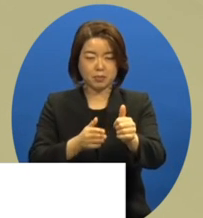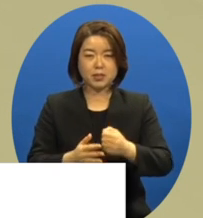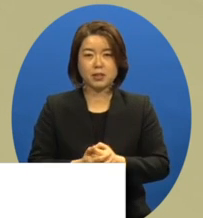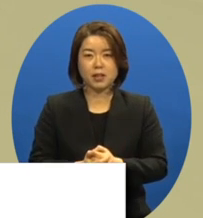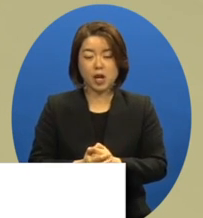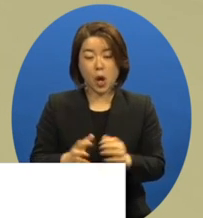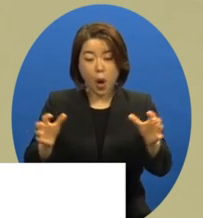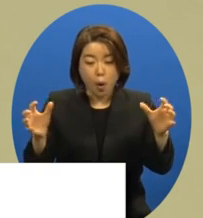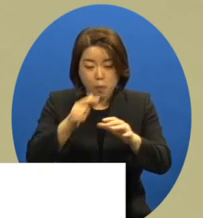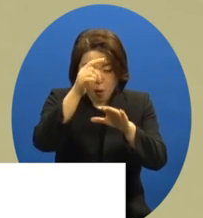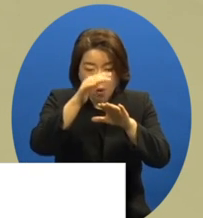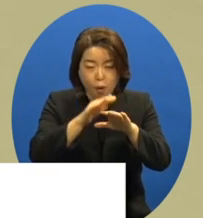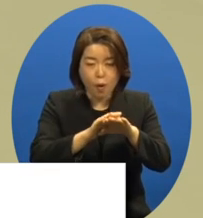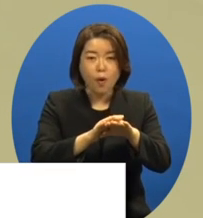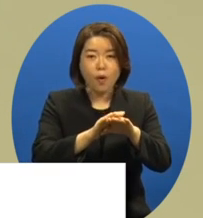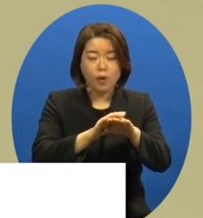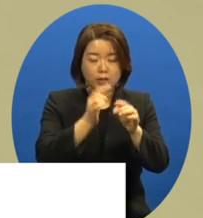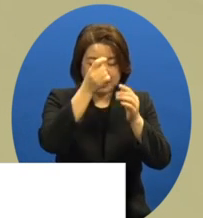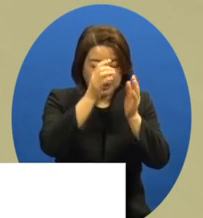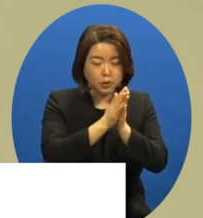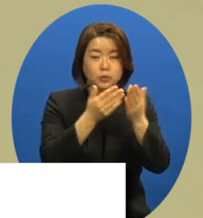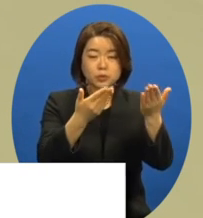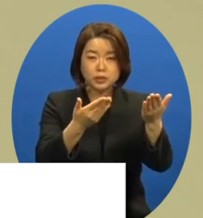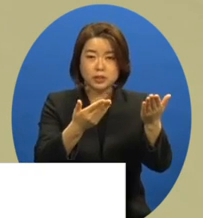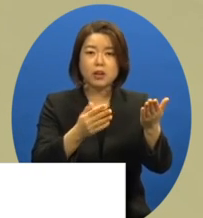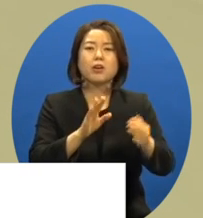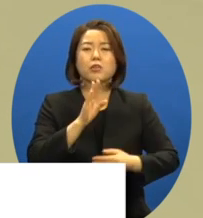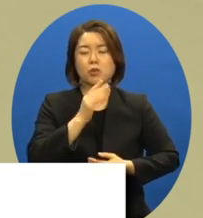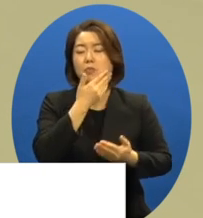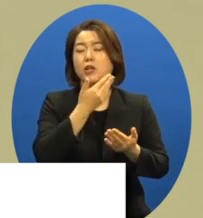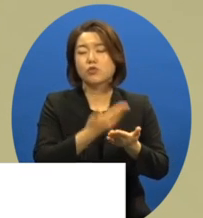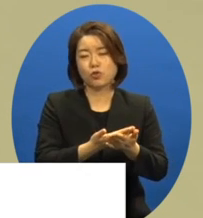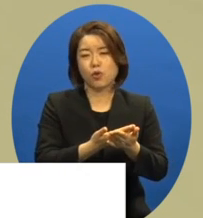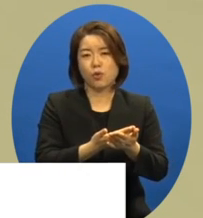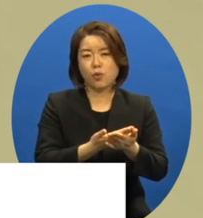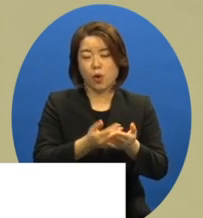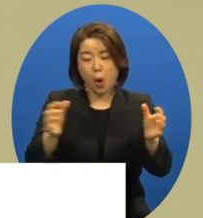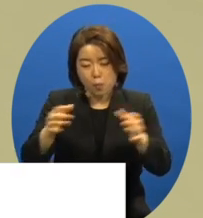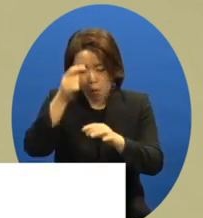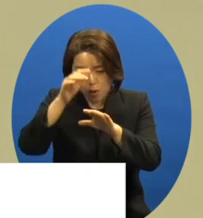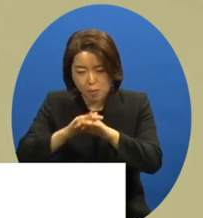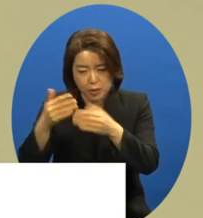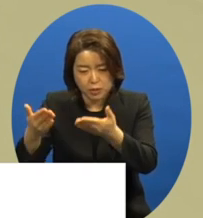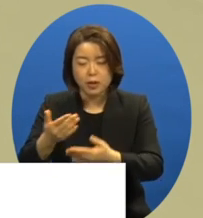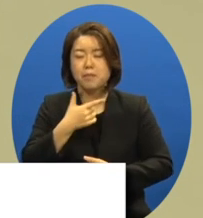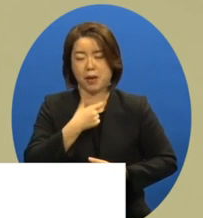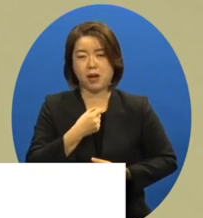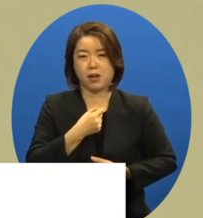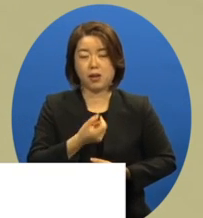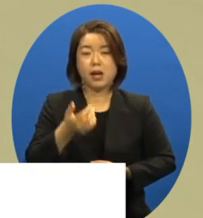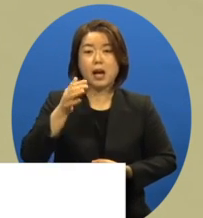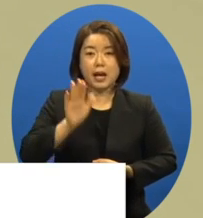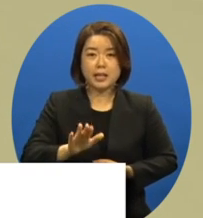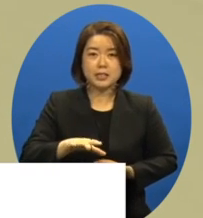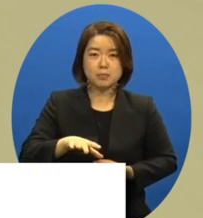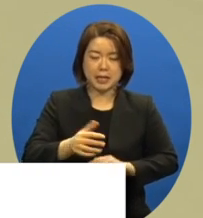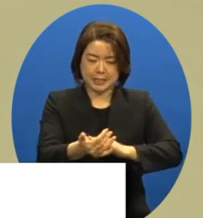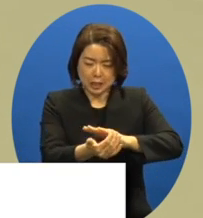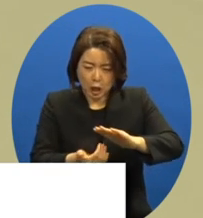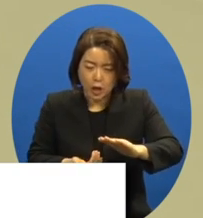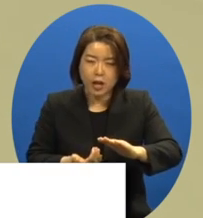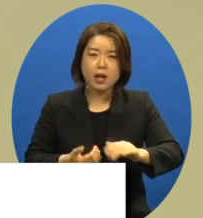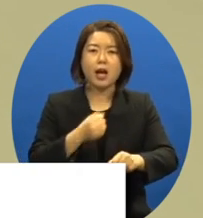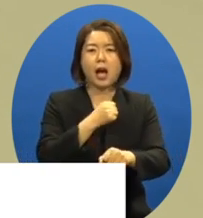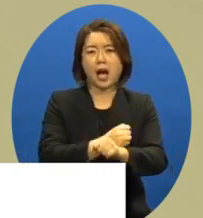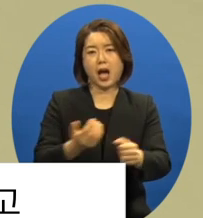모여서 기도하는 일은 너무 중요합니다. 모여서 예배할 수 있게 되기를 바랍니다. 그러나 먼저 해야 될 것이